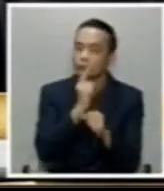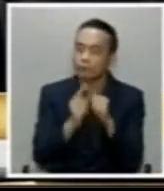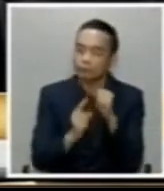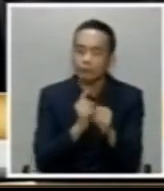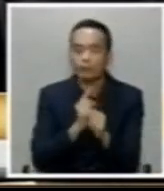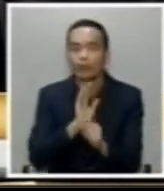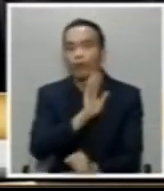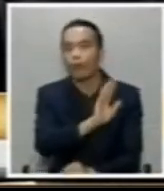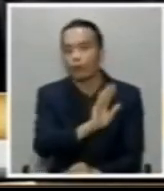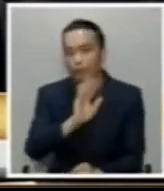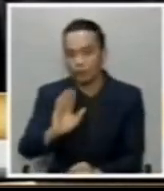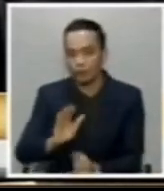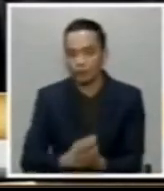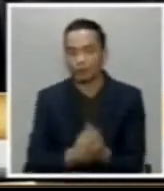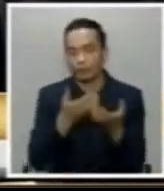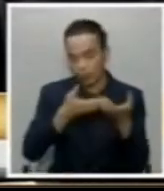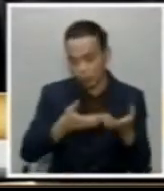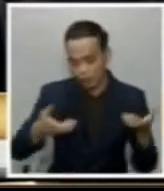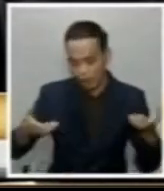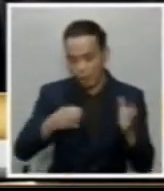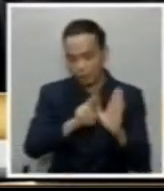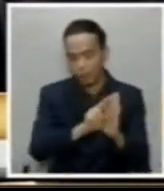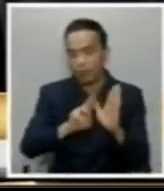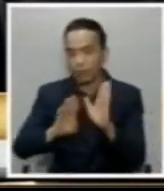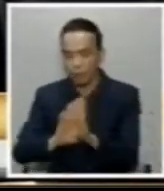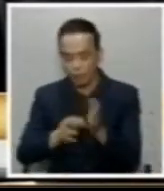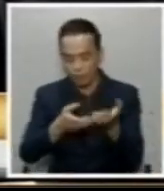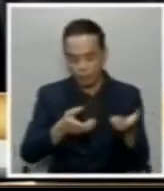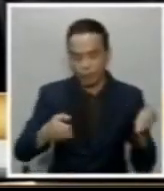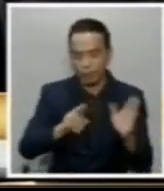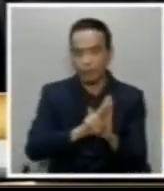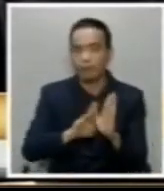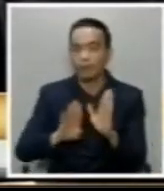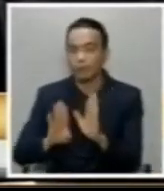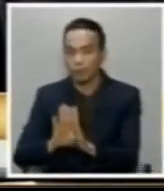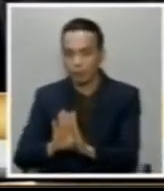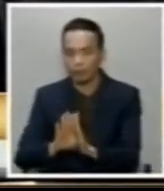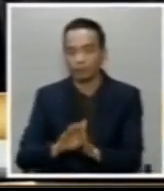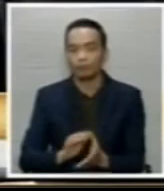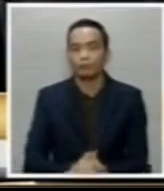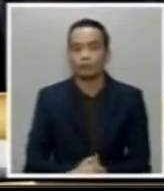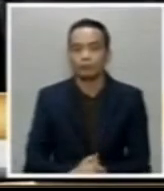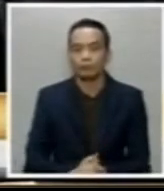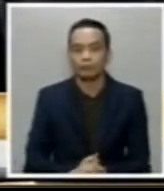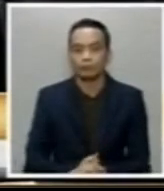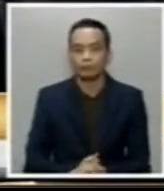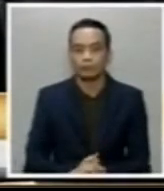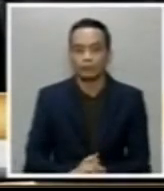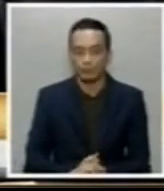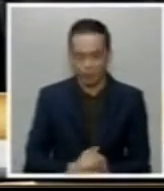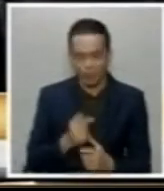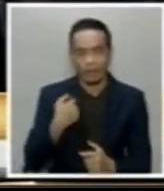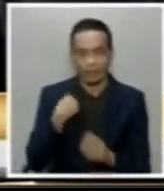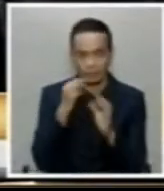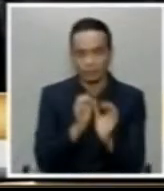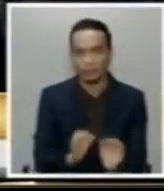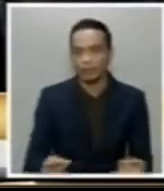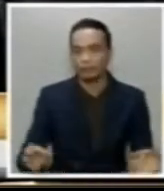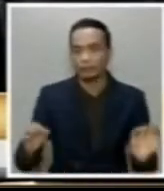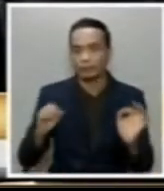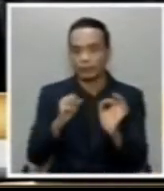าจะแยกระบบออกมาเพราะว่านี่เป็นเรื่องหนึ่งที่จะช่วย